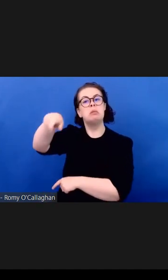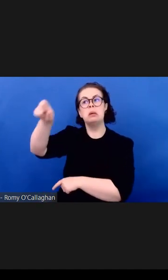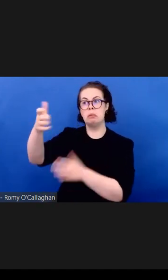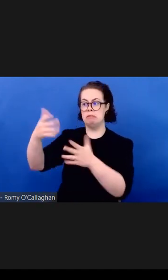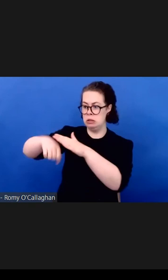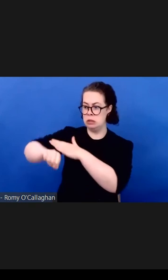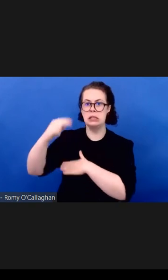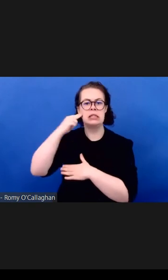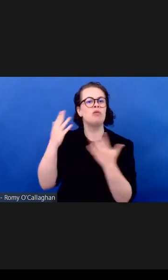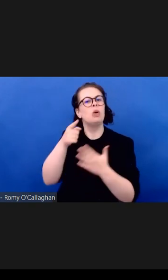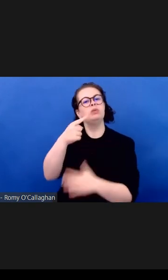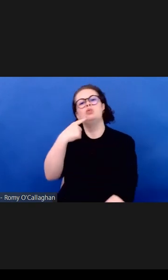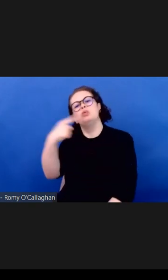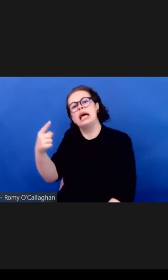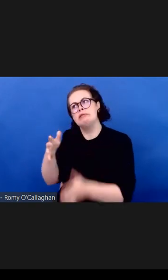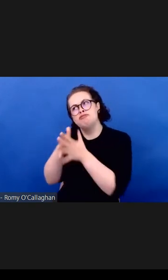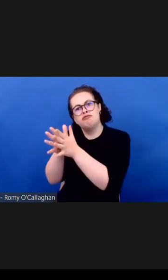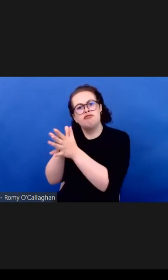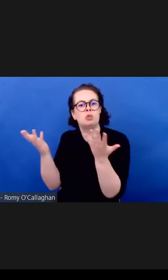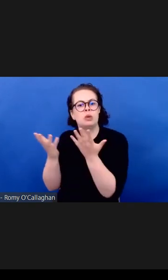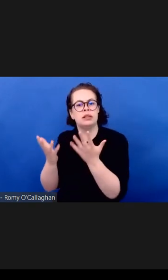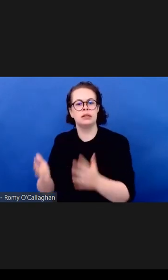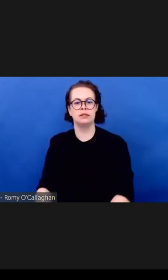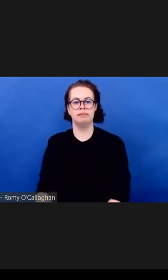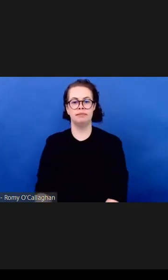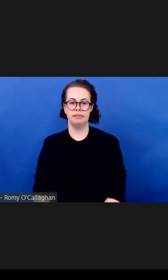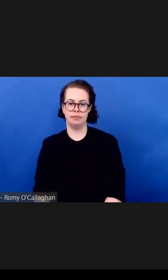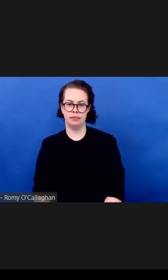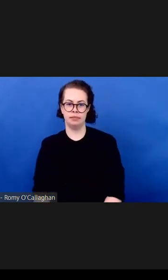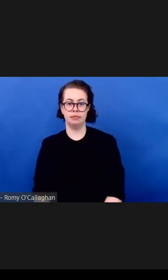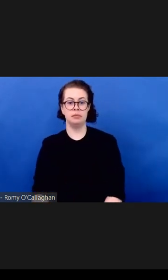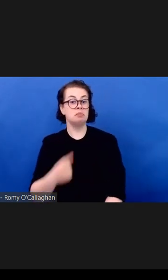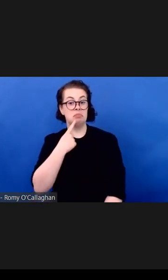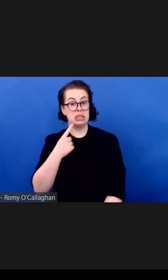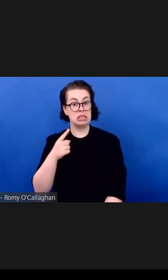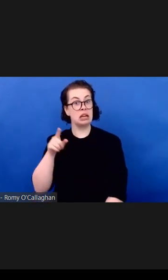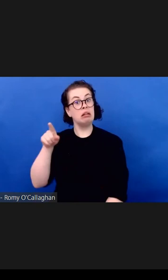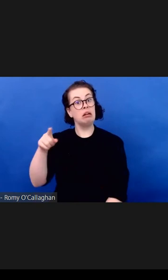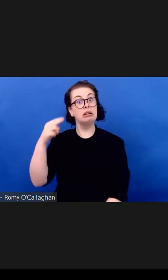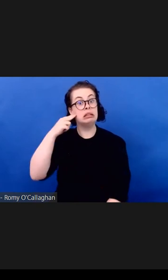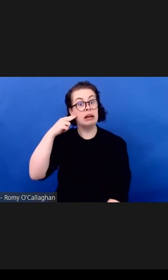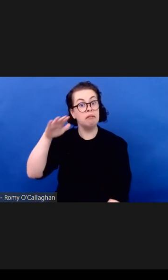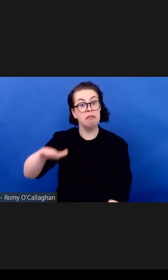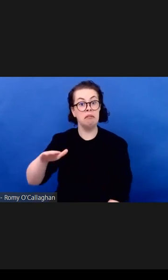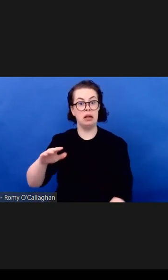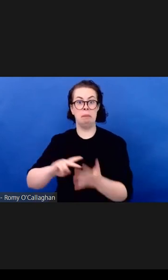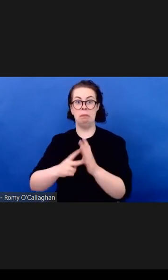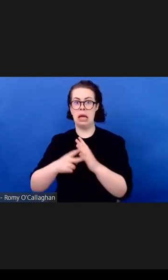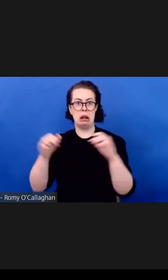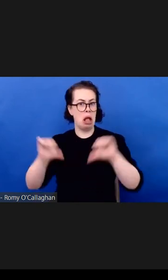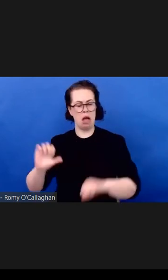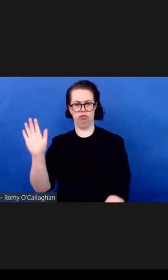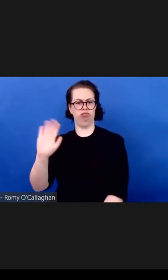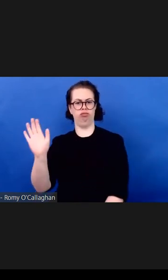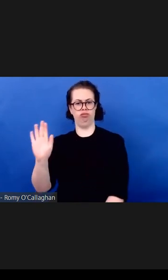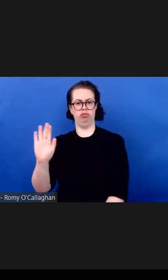একজন বধির মা বাবাকে উপদেশ দিব যে এই বাচ্চা বধির হয়েছে বলে আপনার টেনশন হচ্ছে, এটার কোনো কারণ নাই। কারণ এই বাচ্চাকে প্রথমে